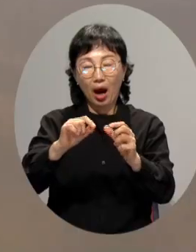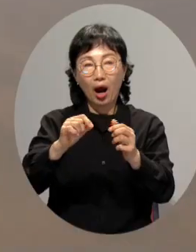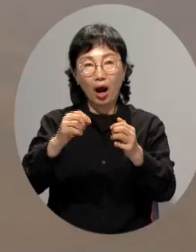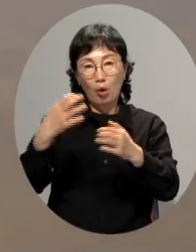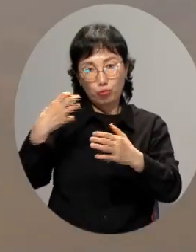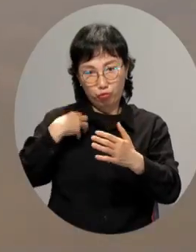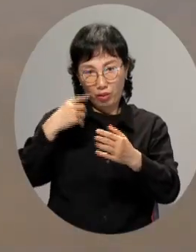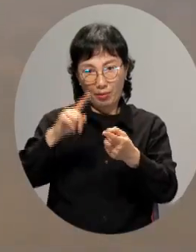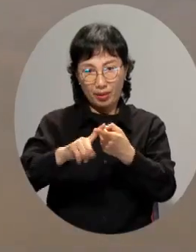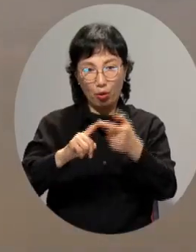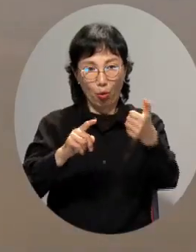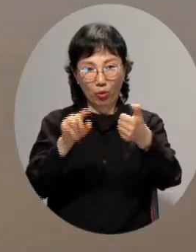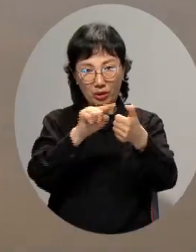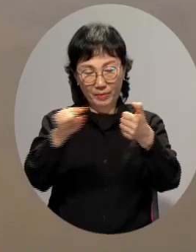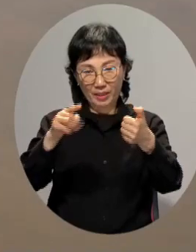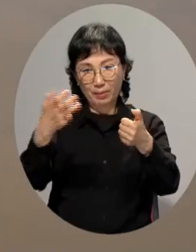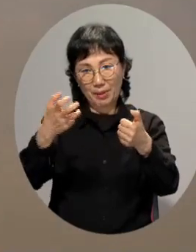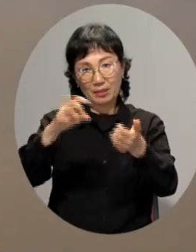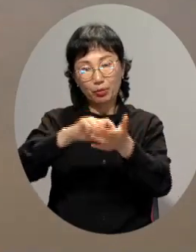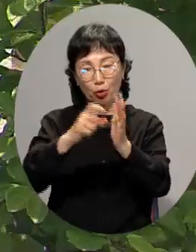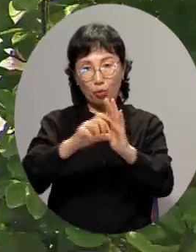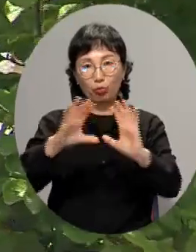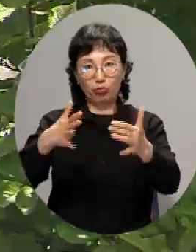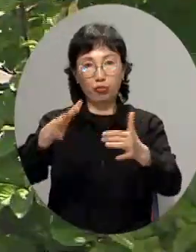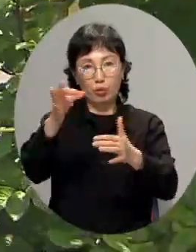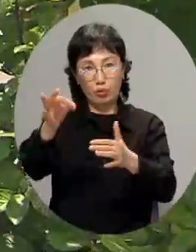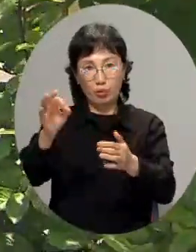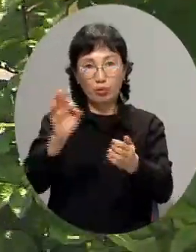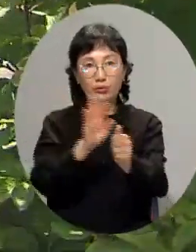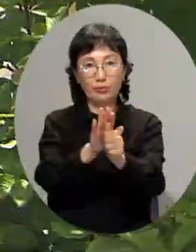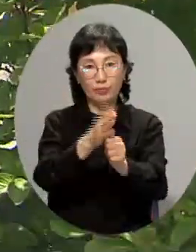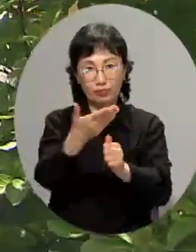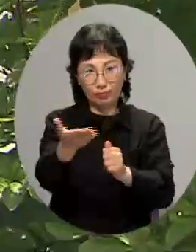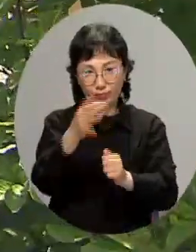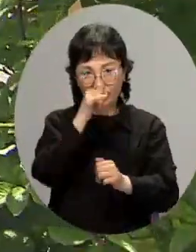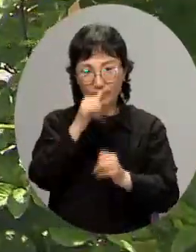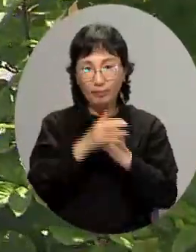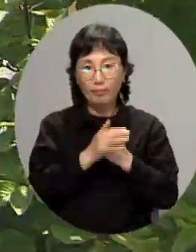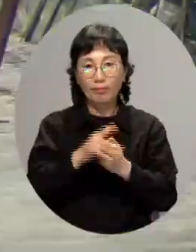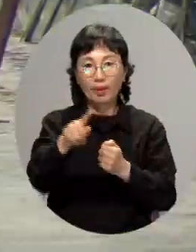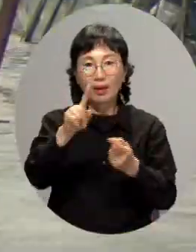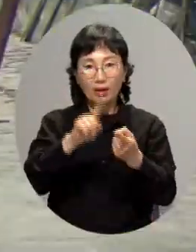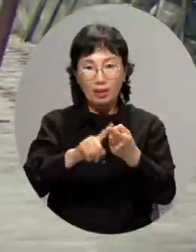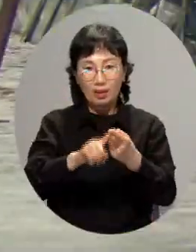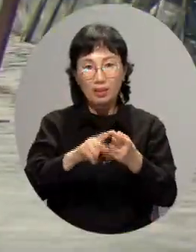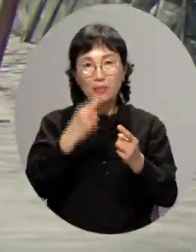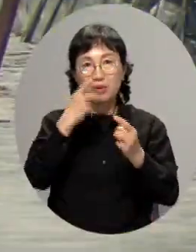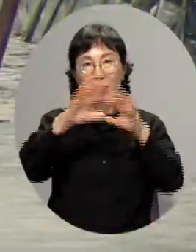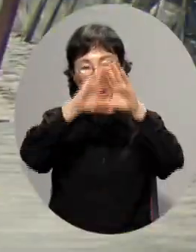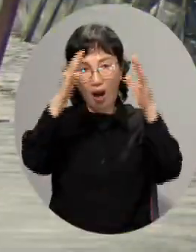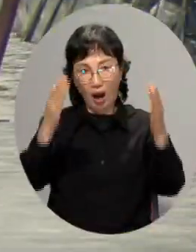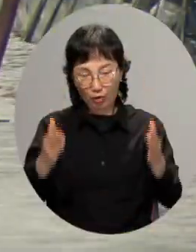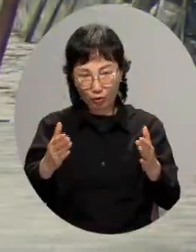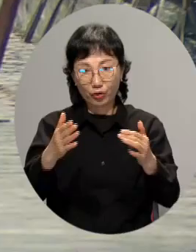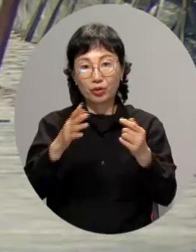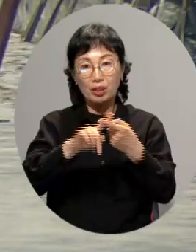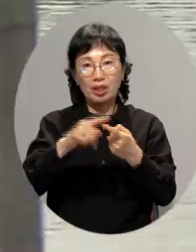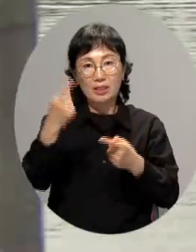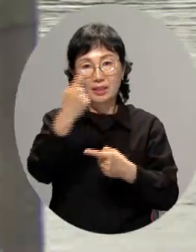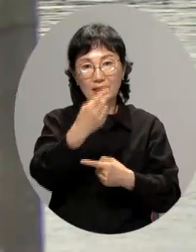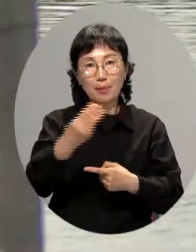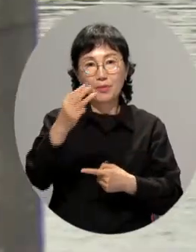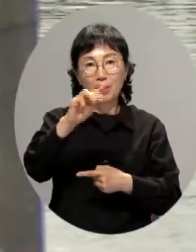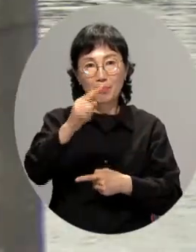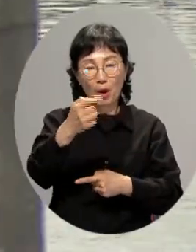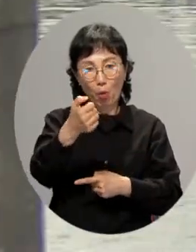50에서 80%가 국비 지원으로 전환됩니다. 최대 주택 침수는 400만 원, 비닐하우스는 헥타르당 3,150만